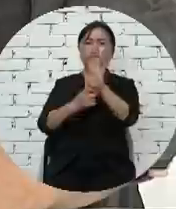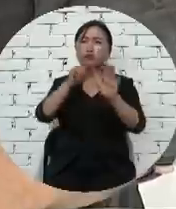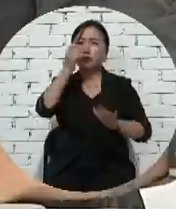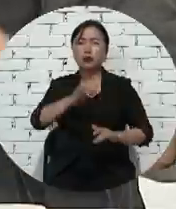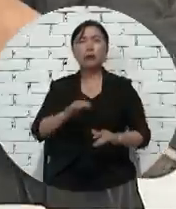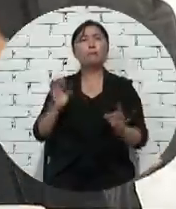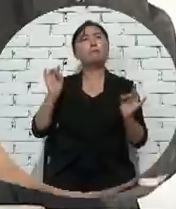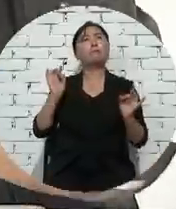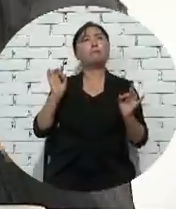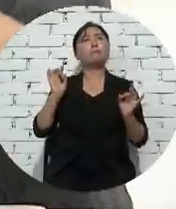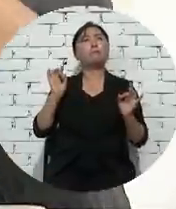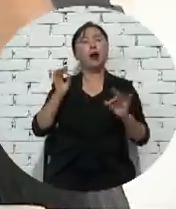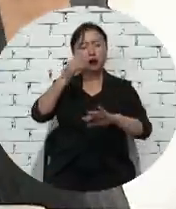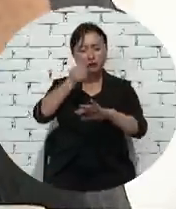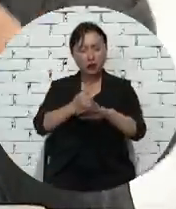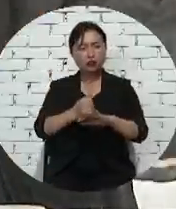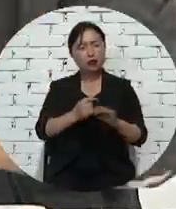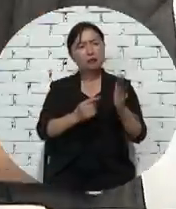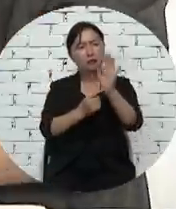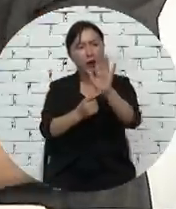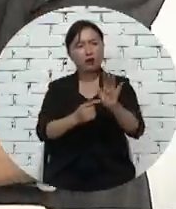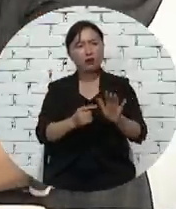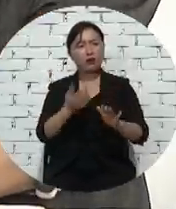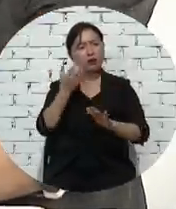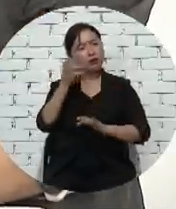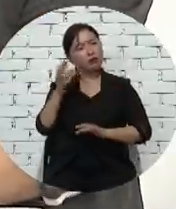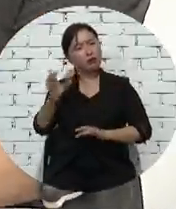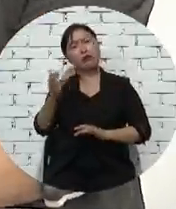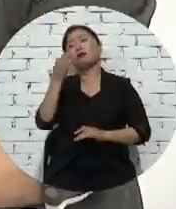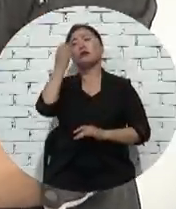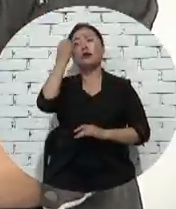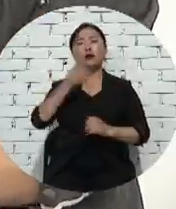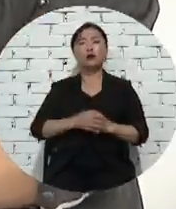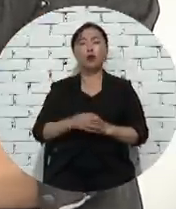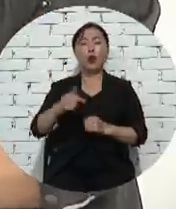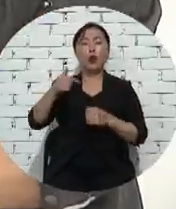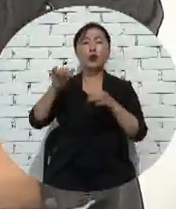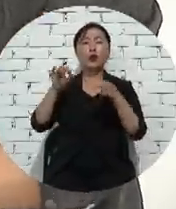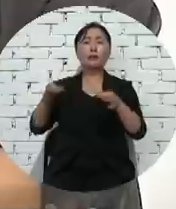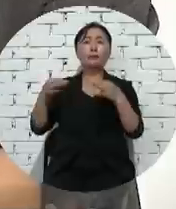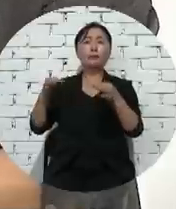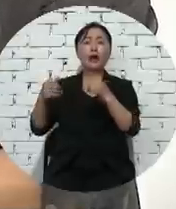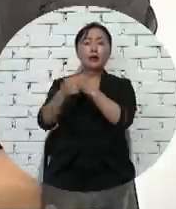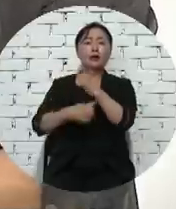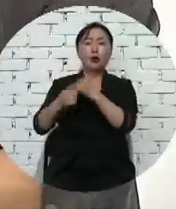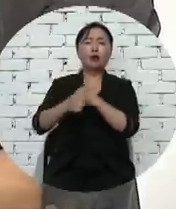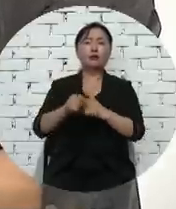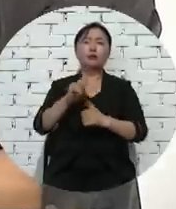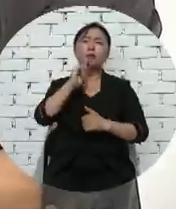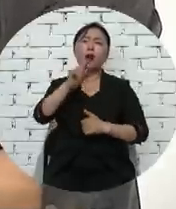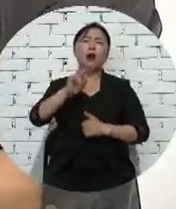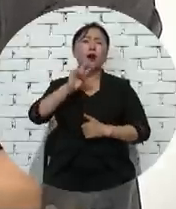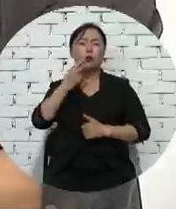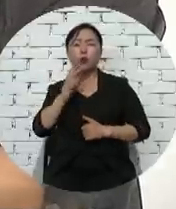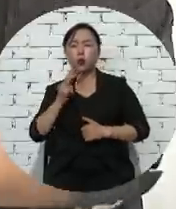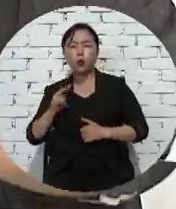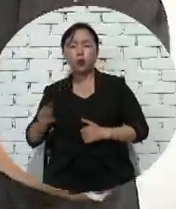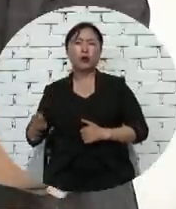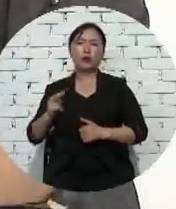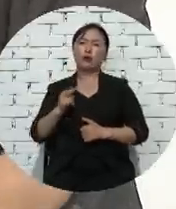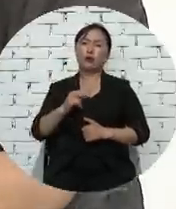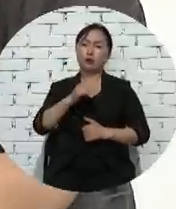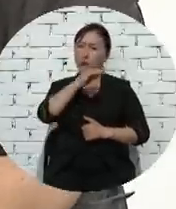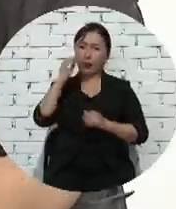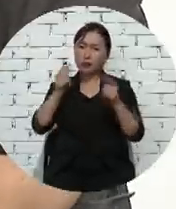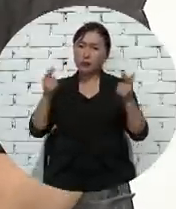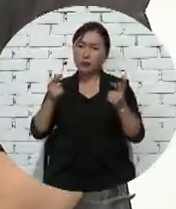연관하고 있다가 뒤늦게 나와가지고 이렇게 얘기를 하고 그 다음에 김웅 의원 같은 것도 김웅 의원의 경우에도 계속 말이 지금 바뀌고 있습니다. 네. 라고